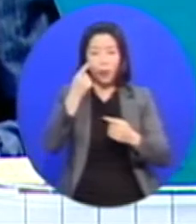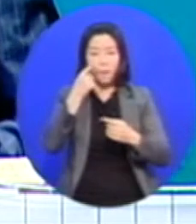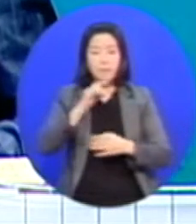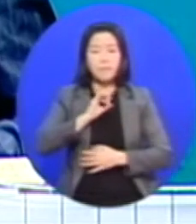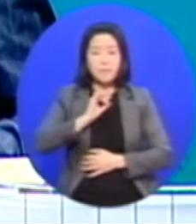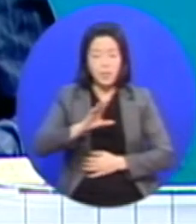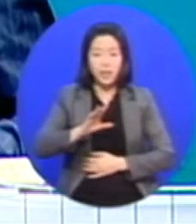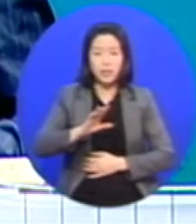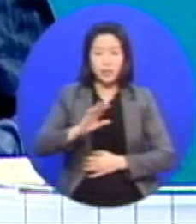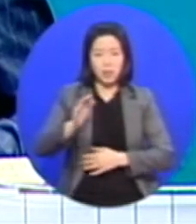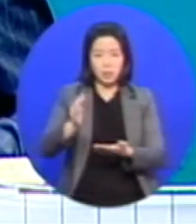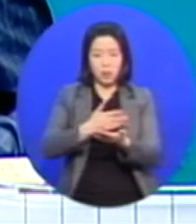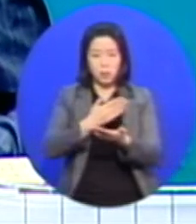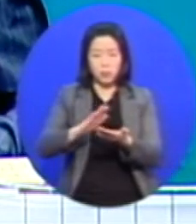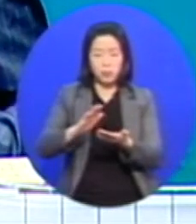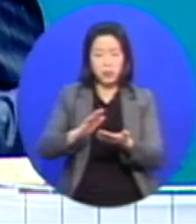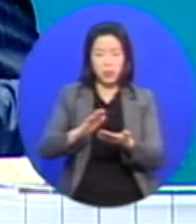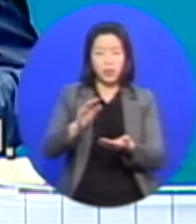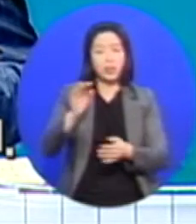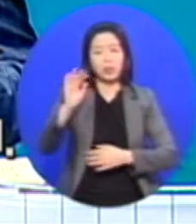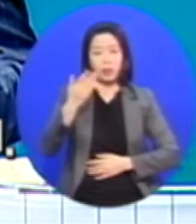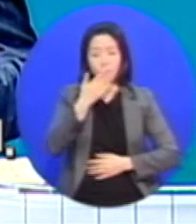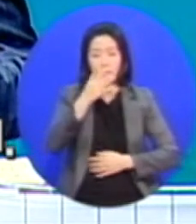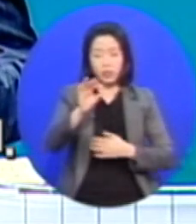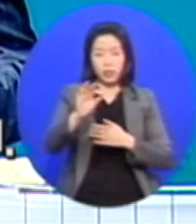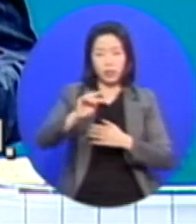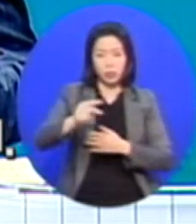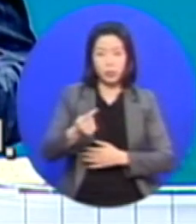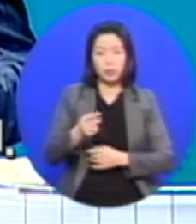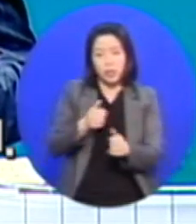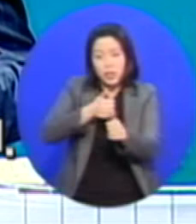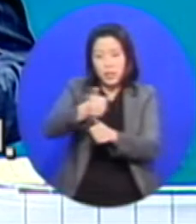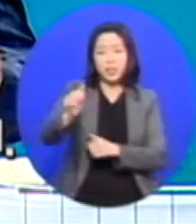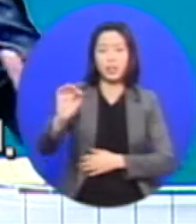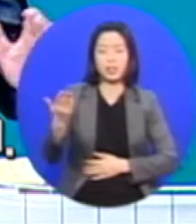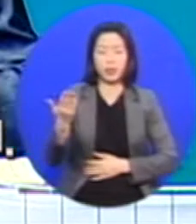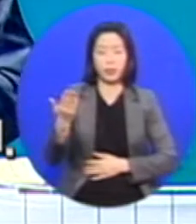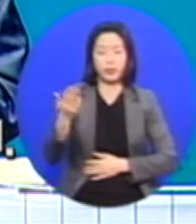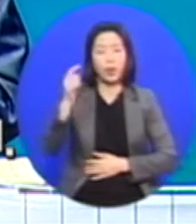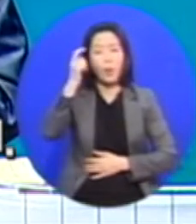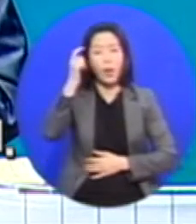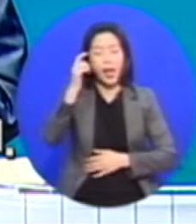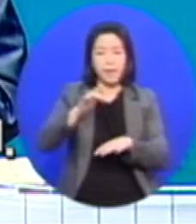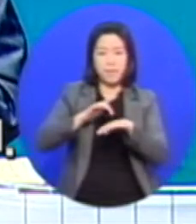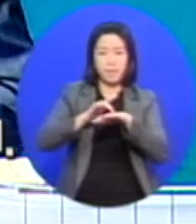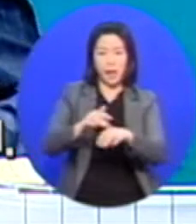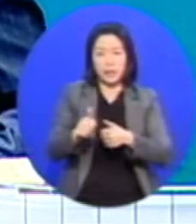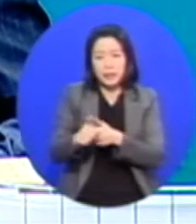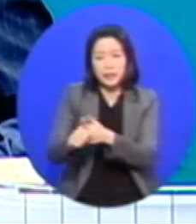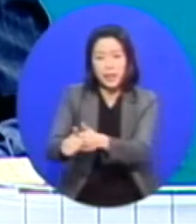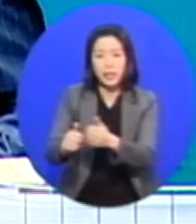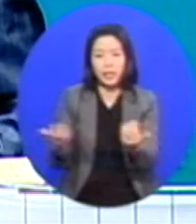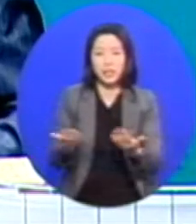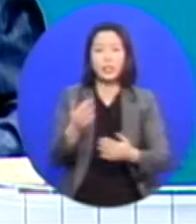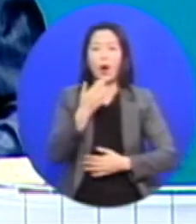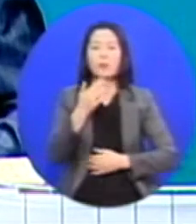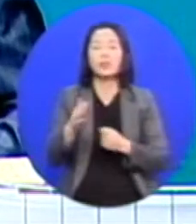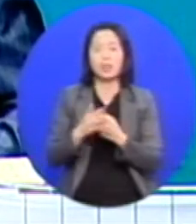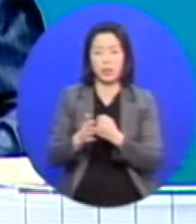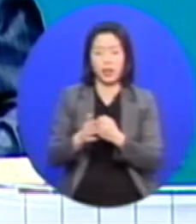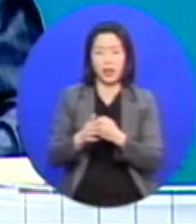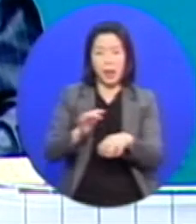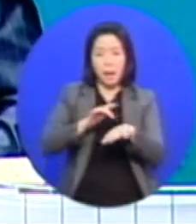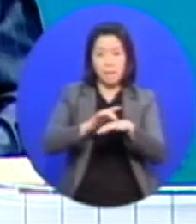되어도 이겨요 왜 마귀가 하자는 대로 는 안하게 되니까 마귀는 각본이